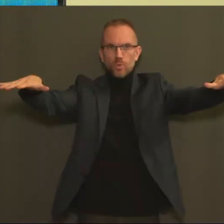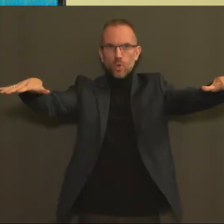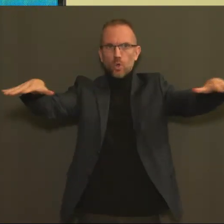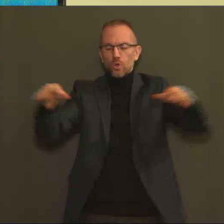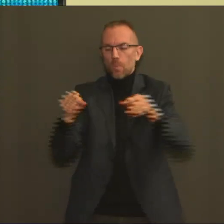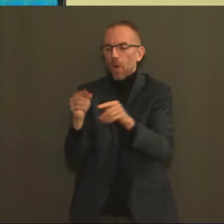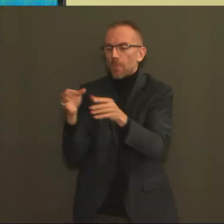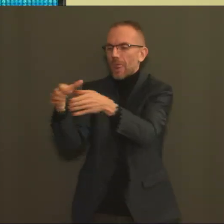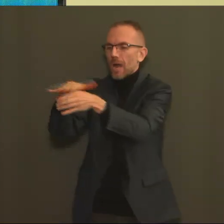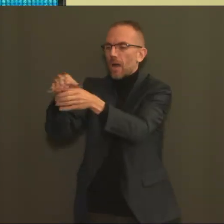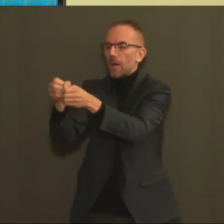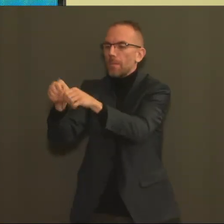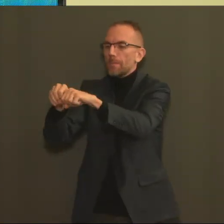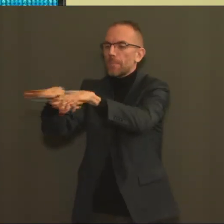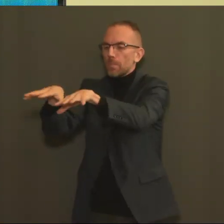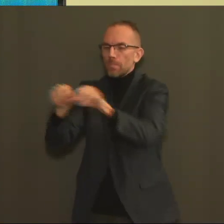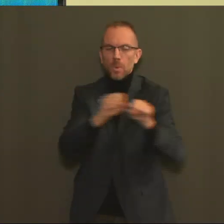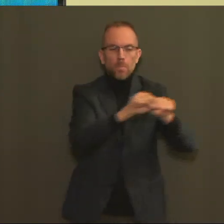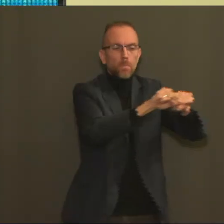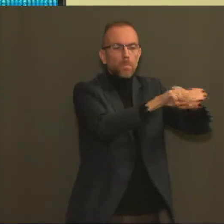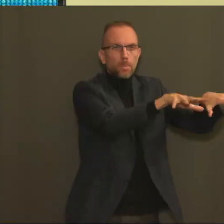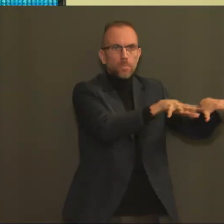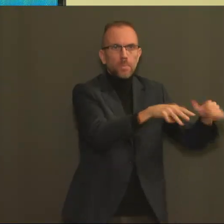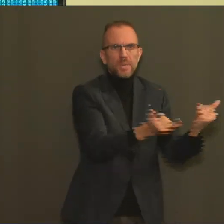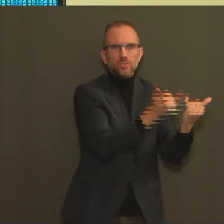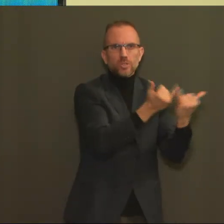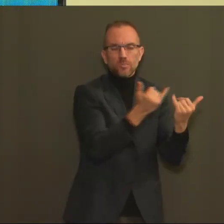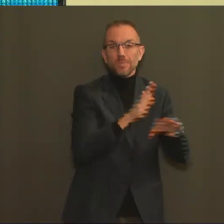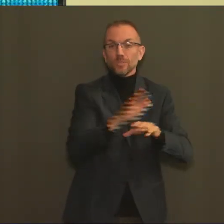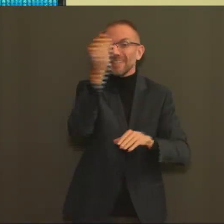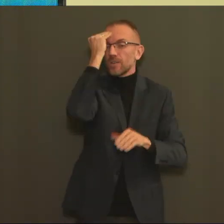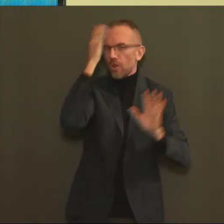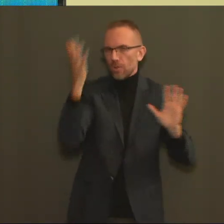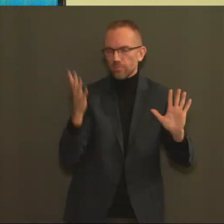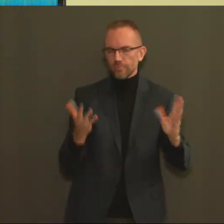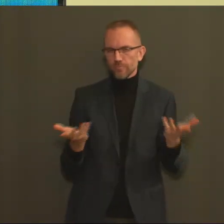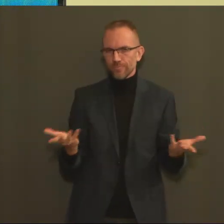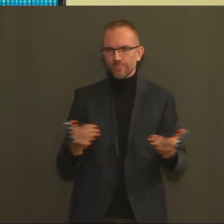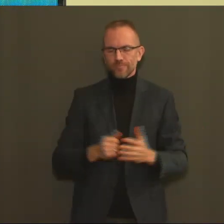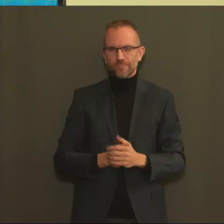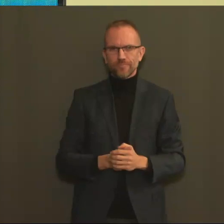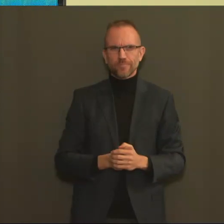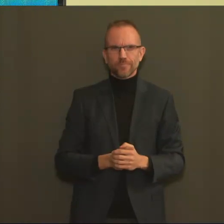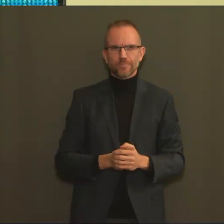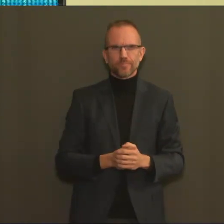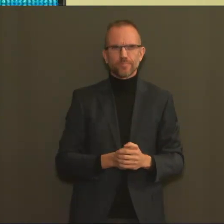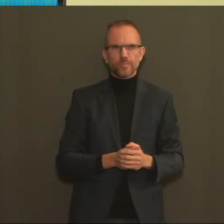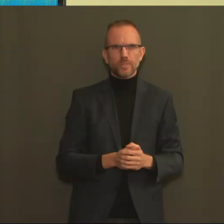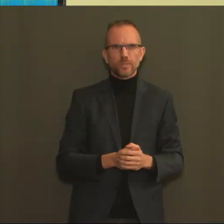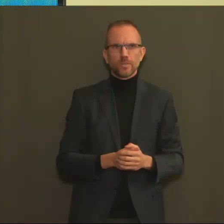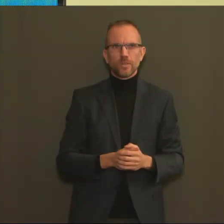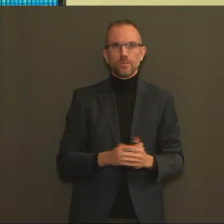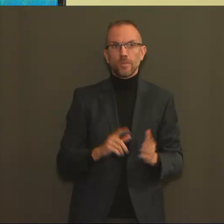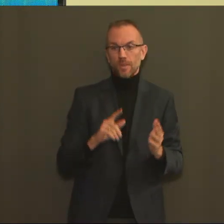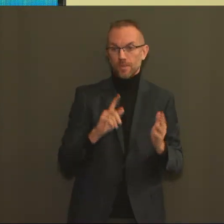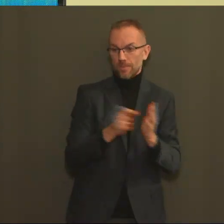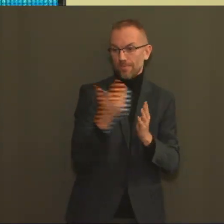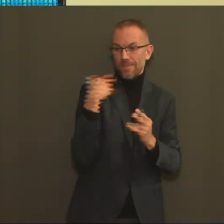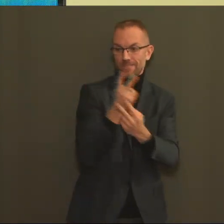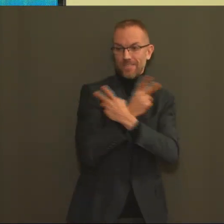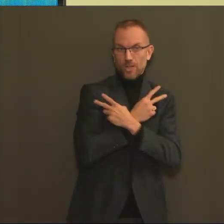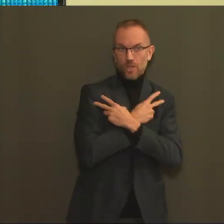plukkie grap omdat actuele mal moorden van juli première mijn upgrade love peace and pdf kan